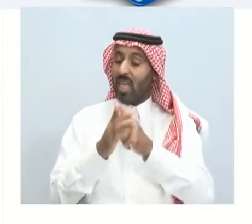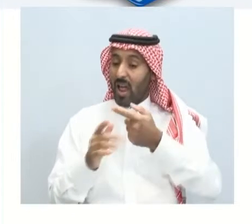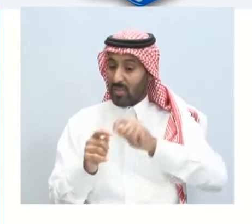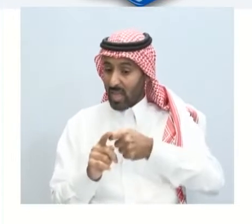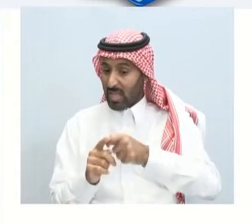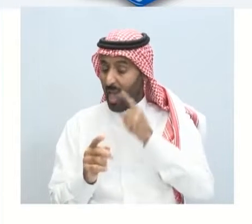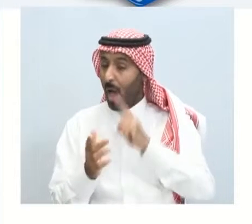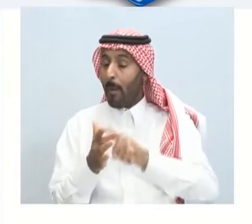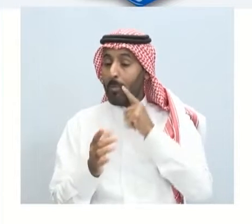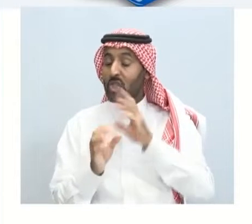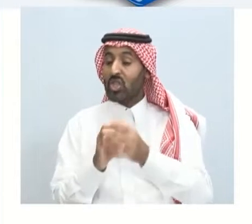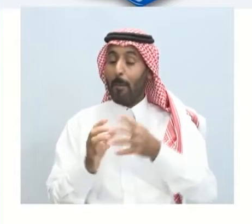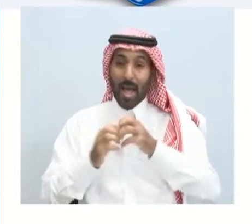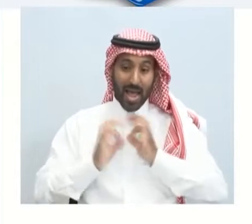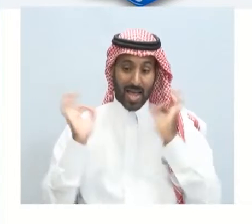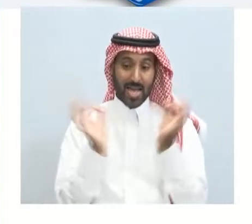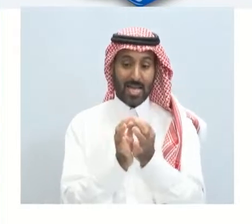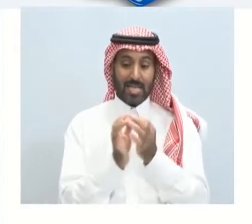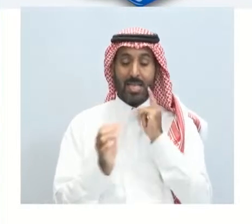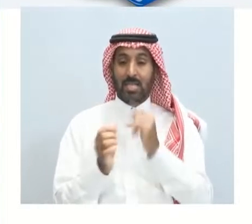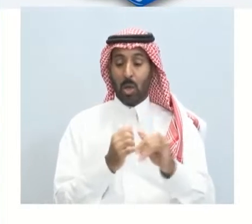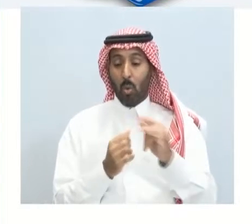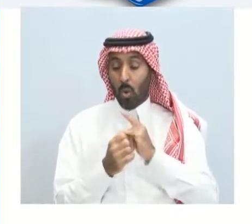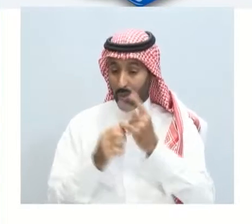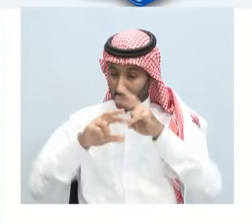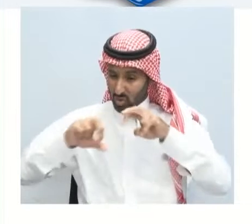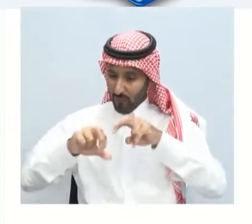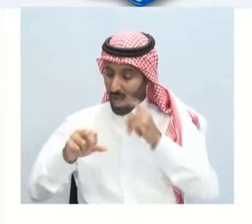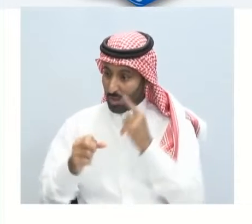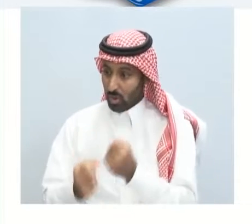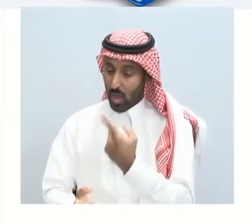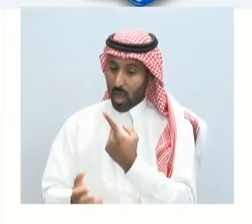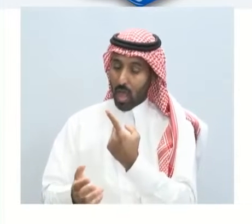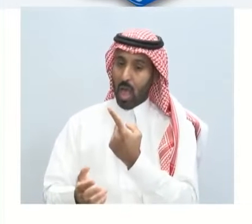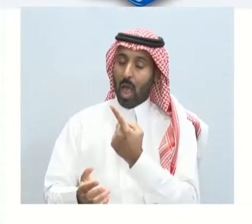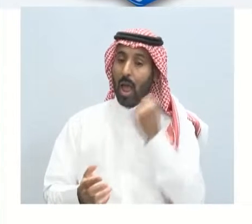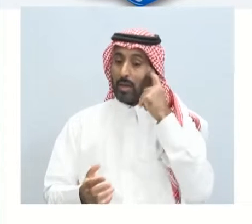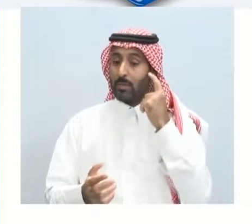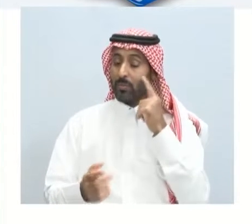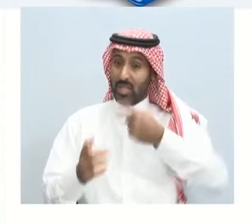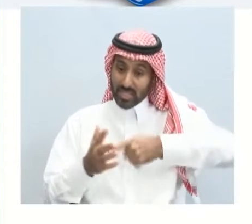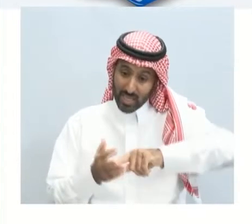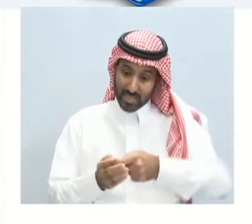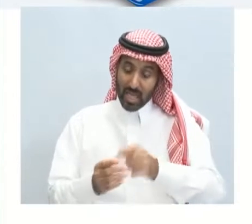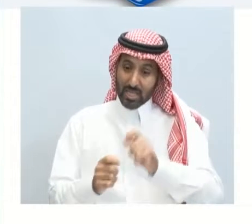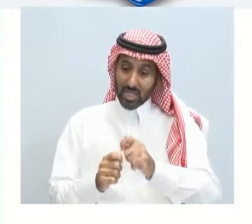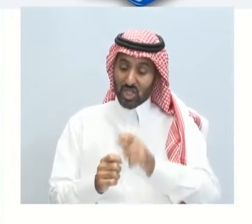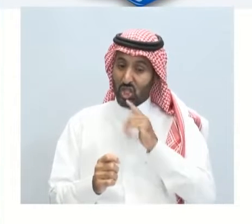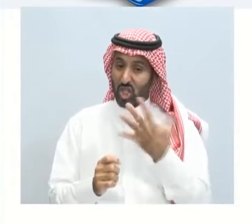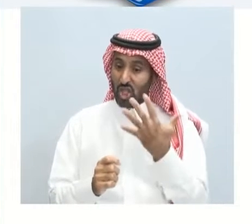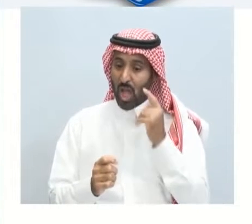الرئيسيه تقود اكتشافات العلميه الى تقنيات جديده